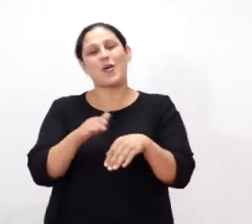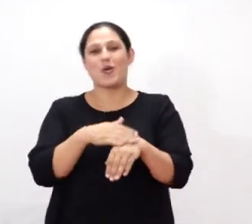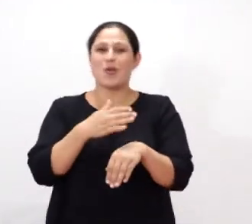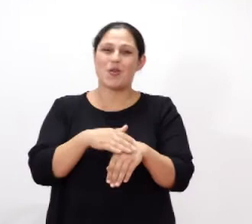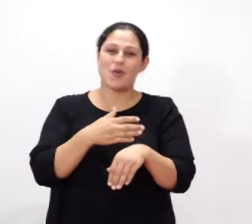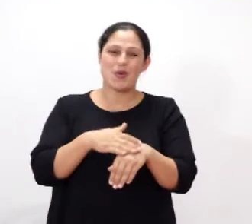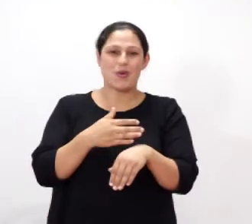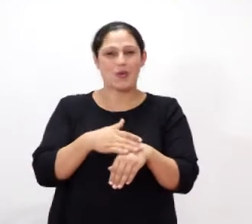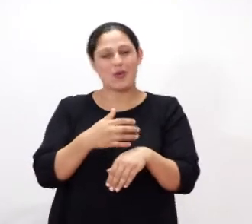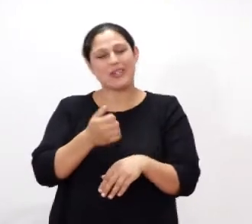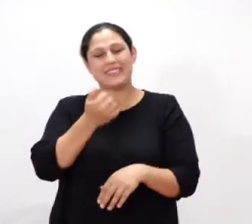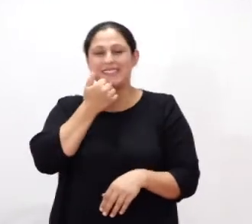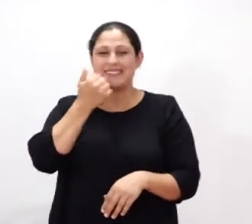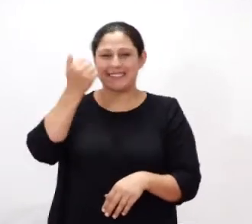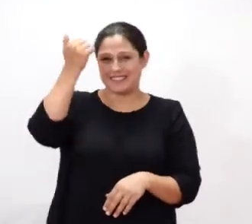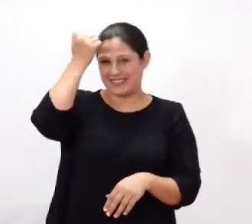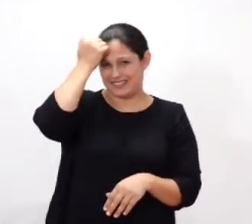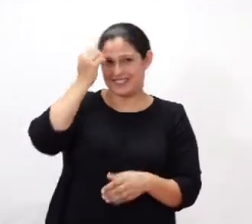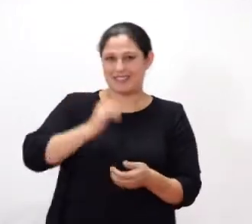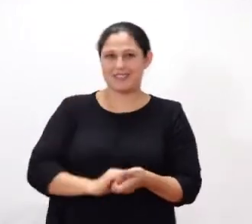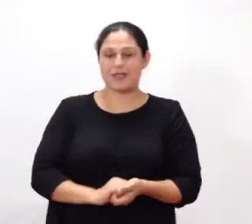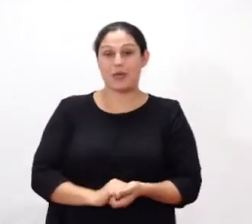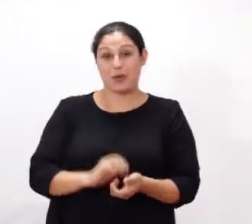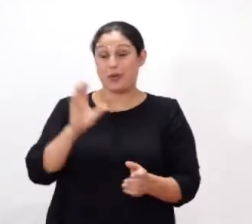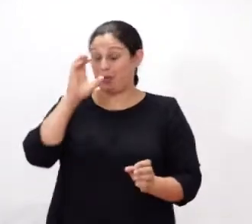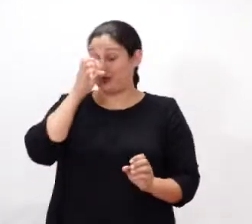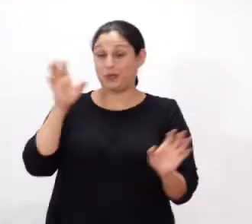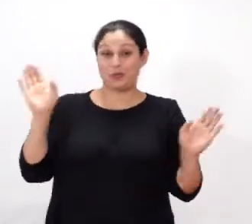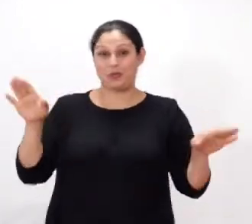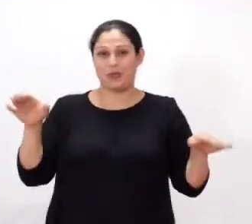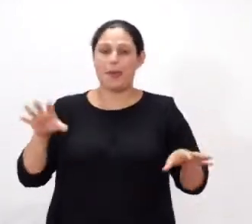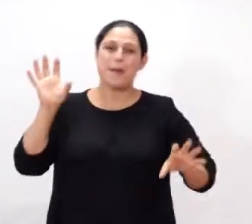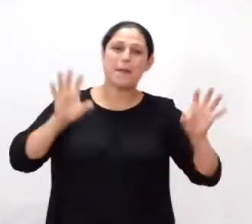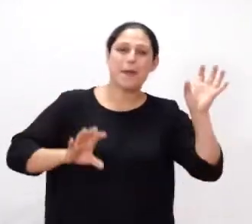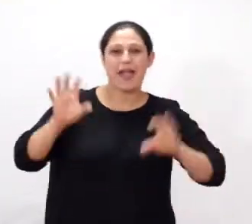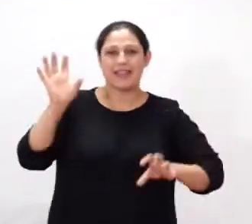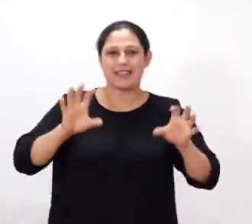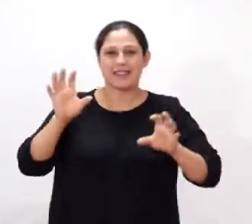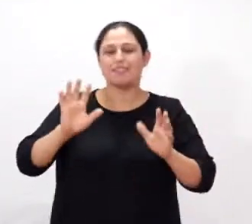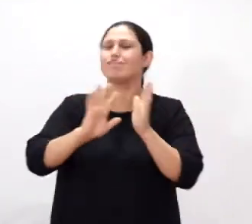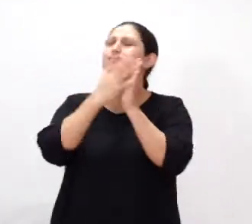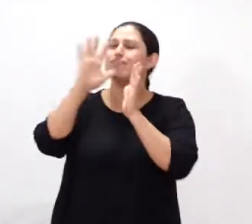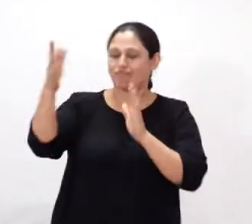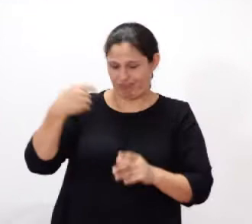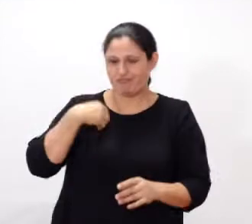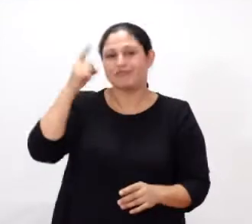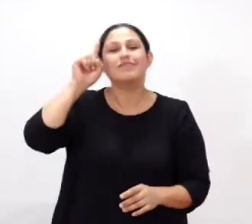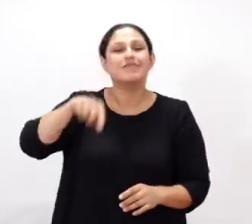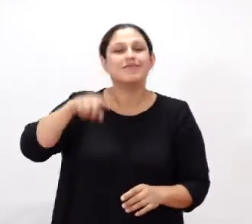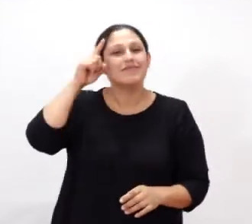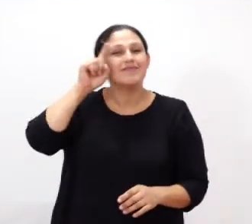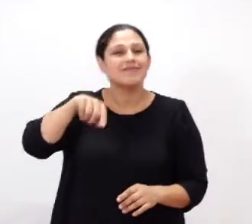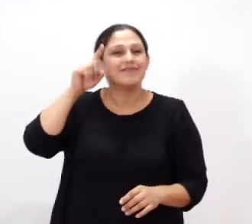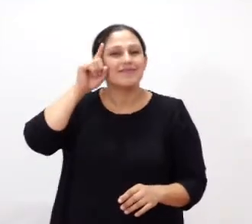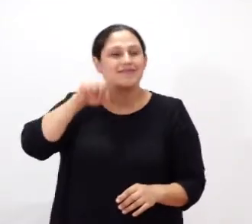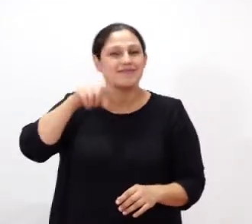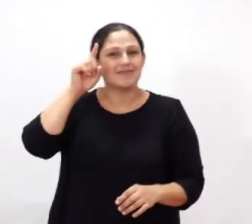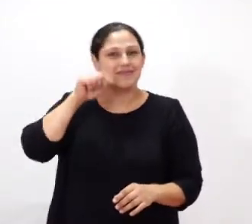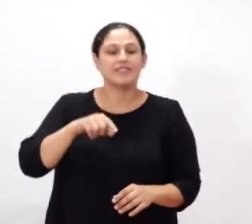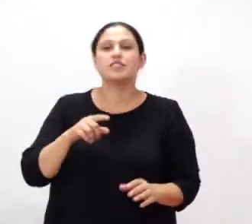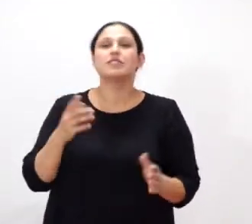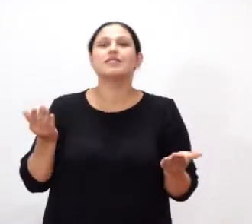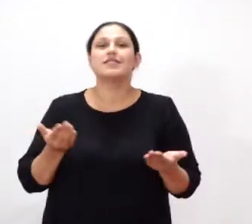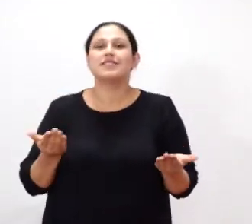آفرین تشکر بوم پنده دیو درخت من میدانم چی؟ این